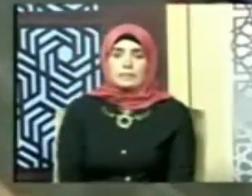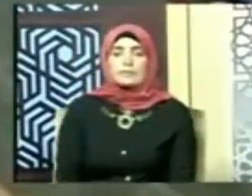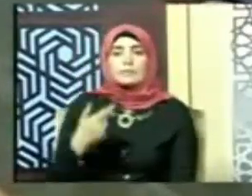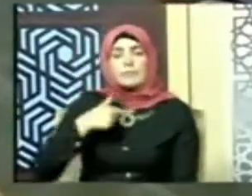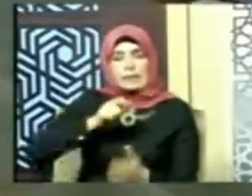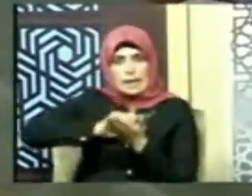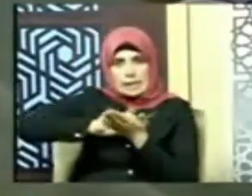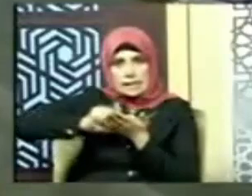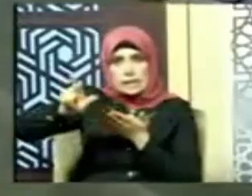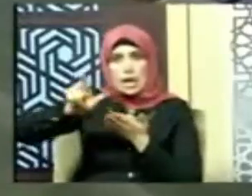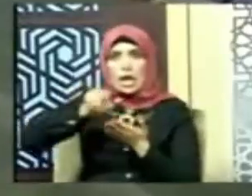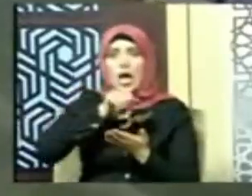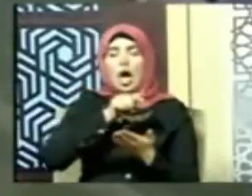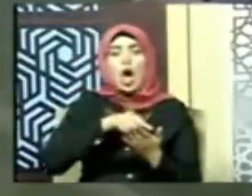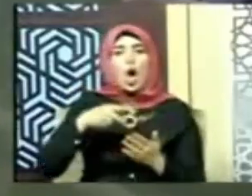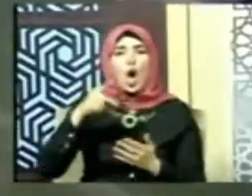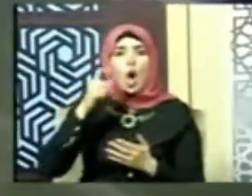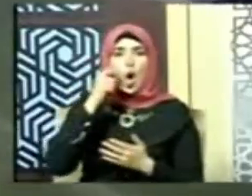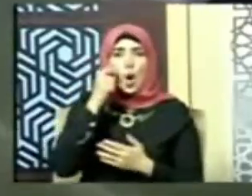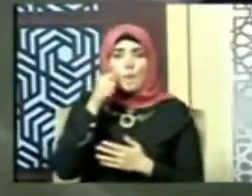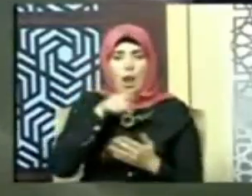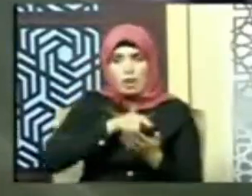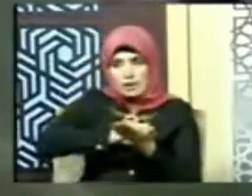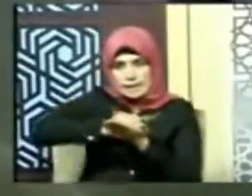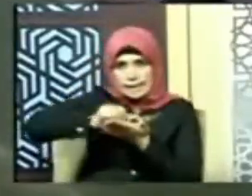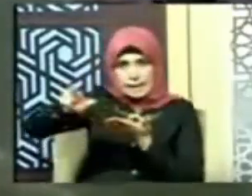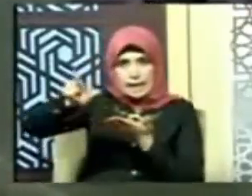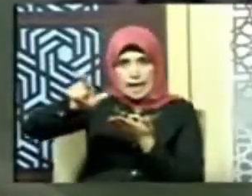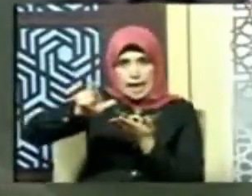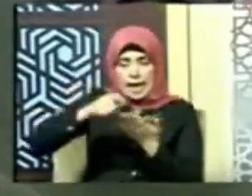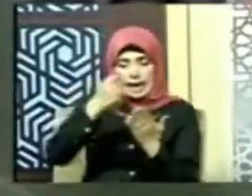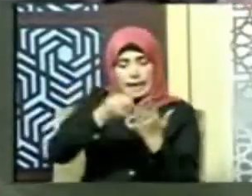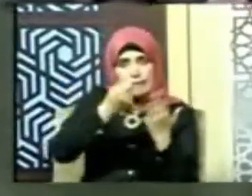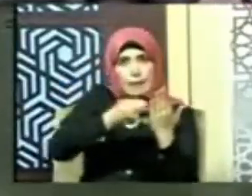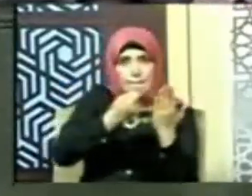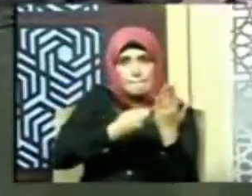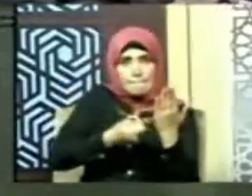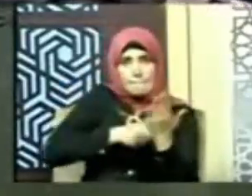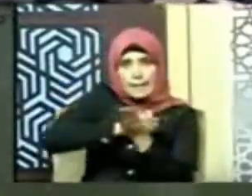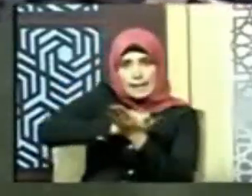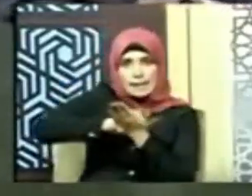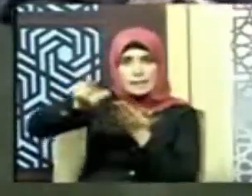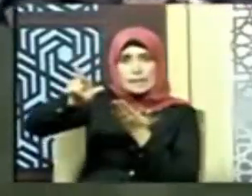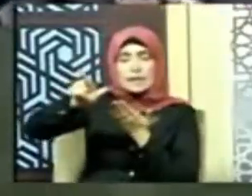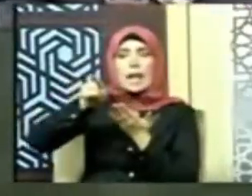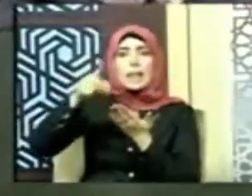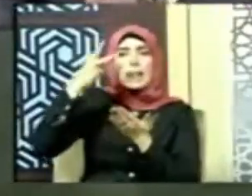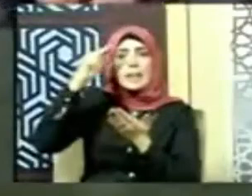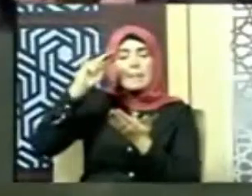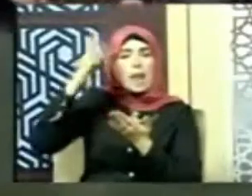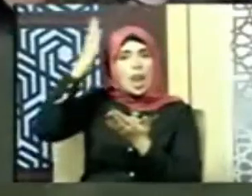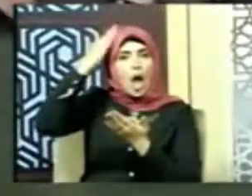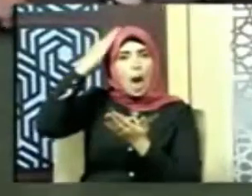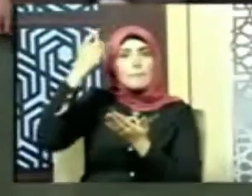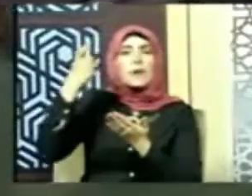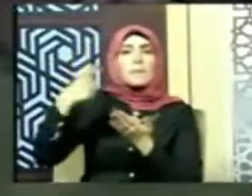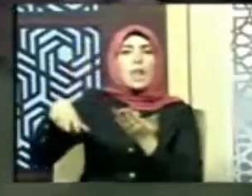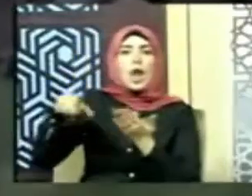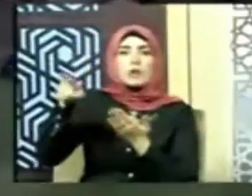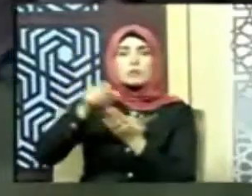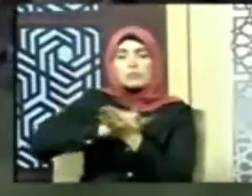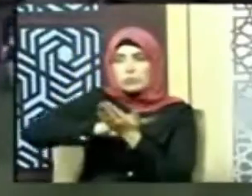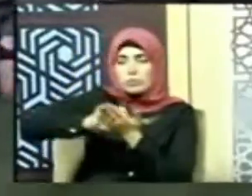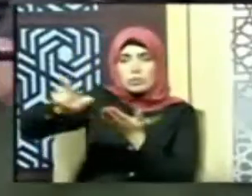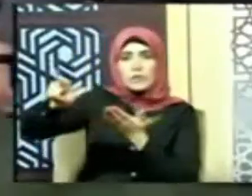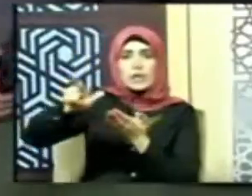أرسل سيدنا عمر بن الخطاب كتابا إلى سيدنا عمرو بن العاص